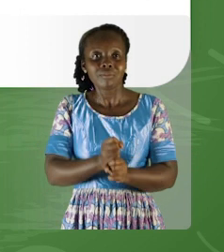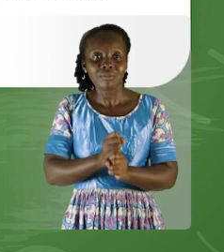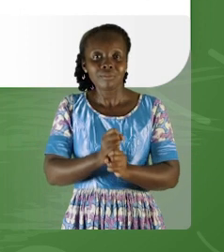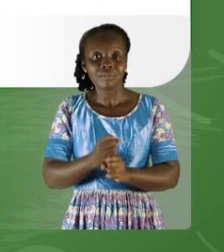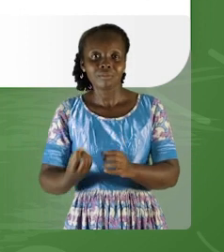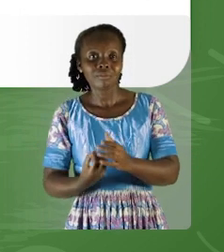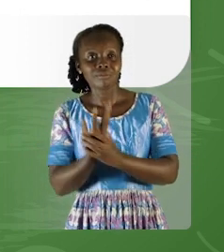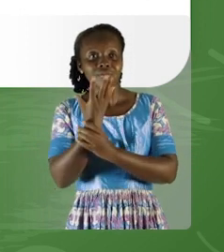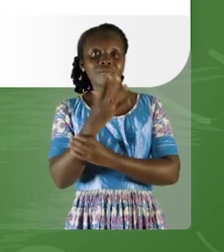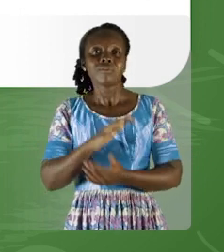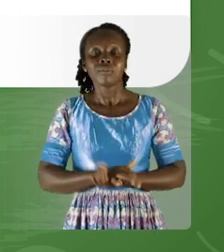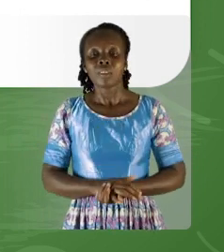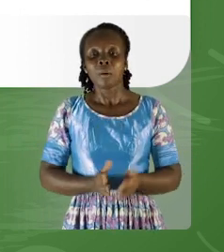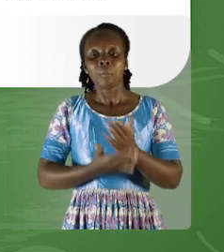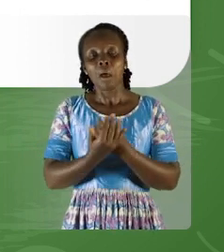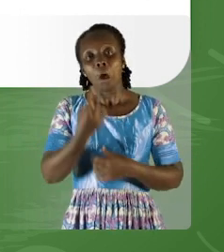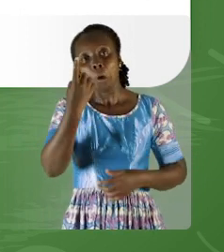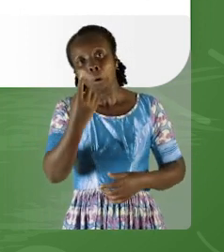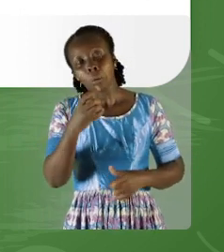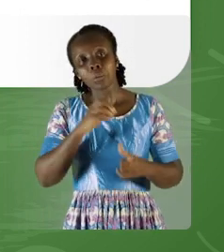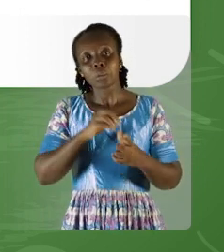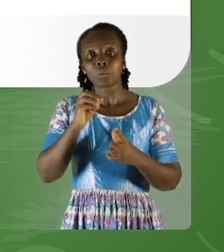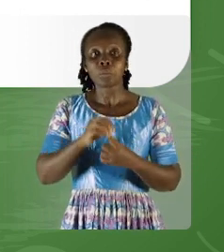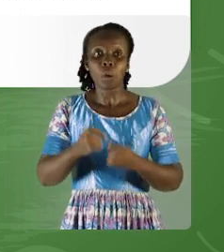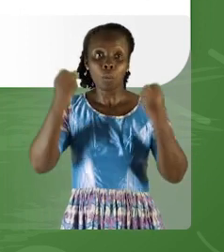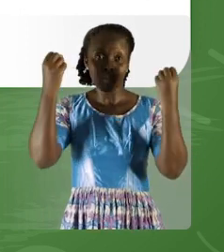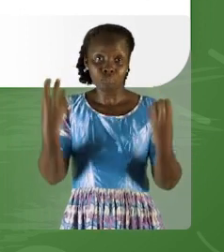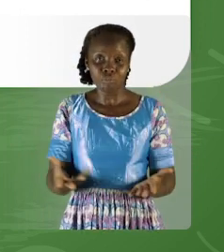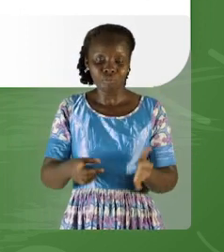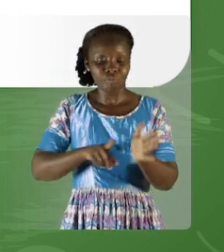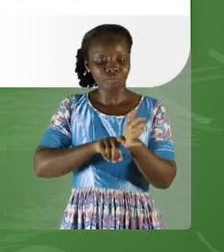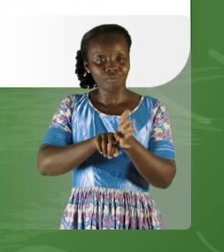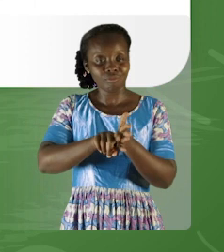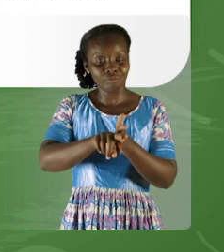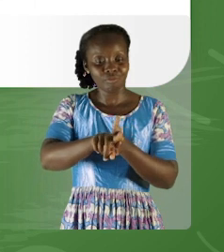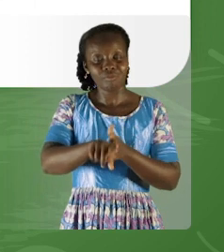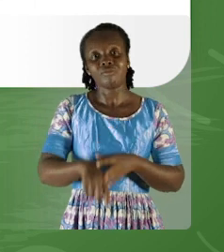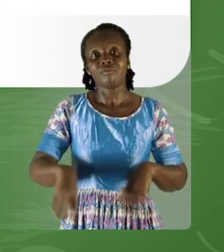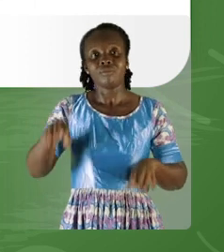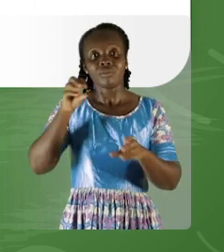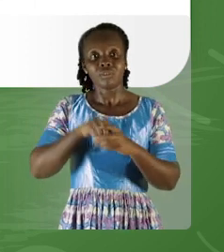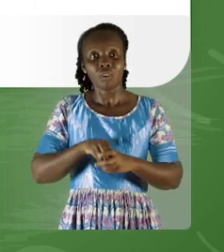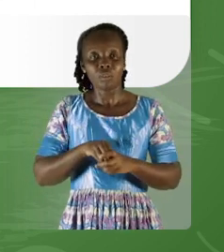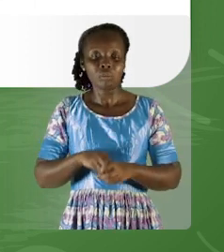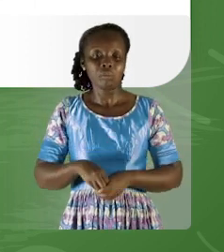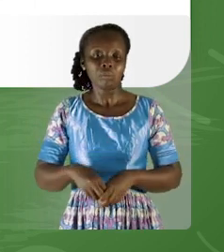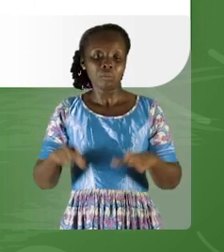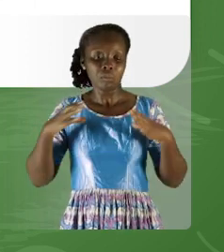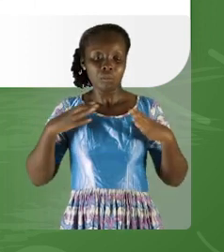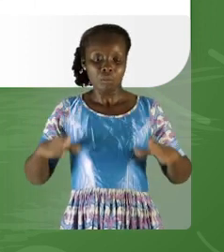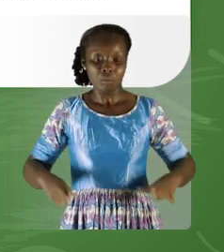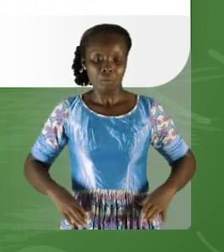provoquées par le développement d'un ou de plusieurs parasites